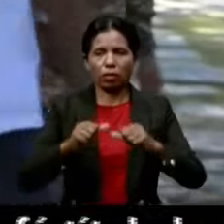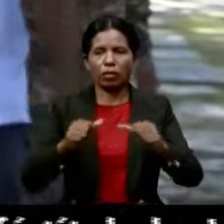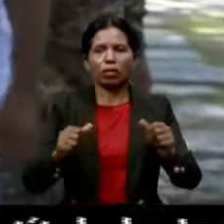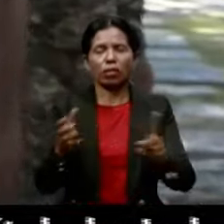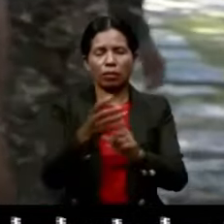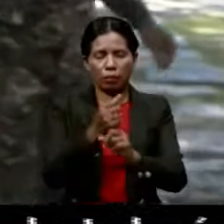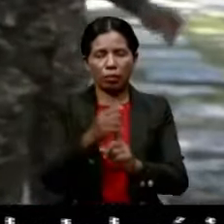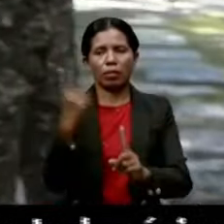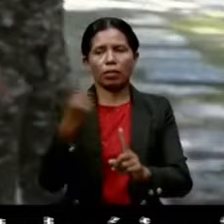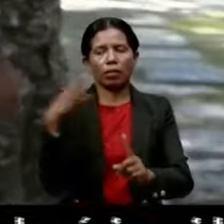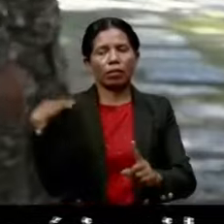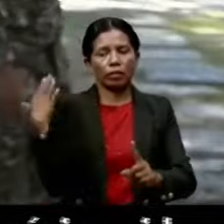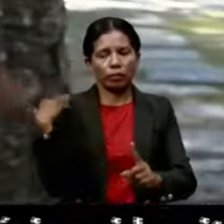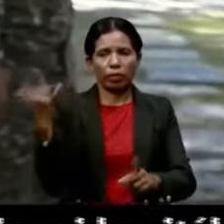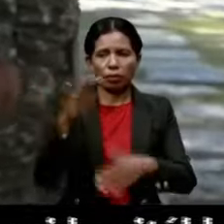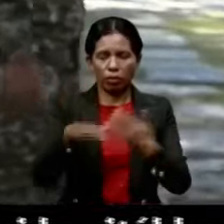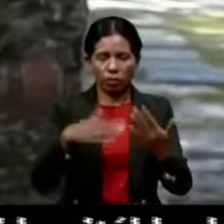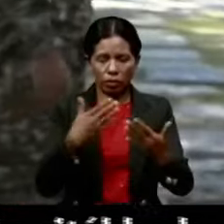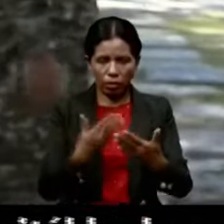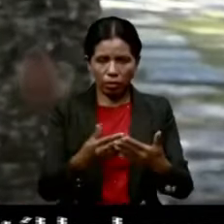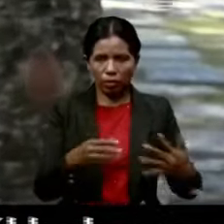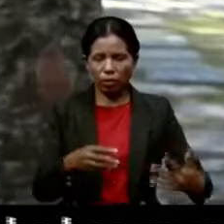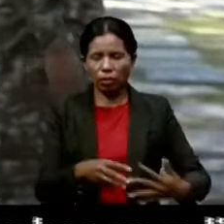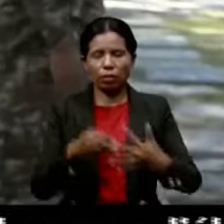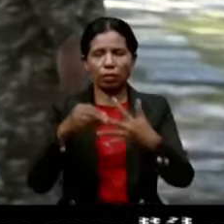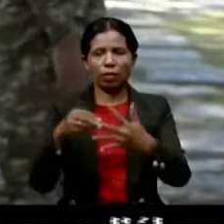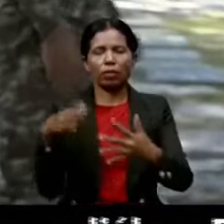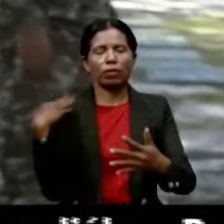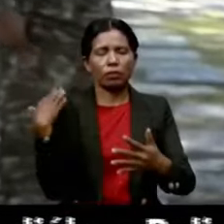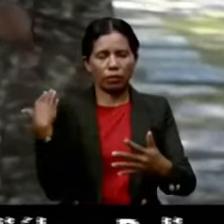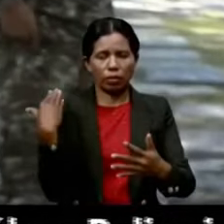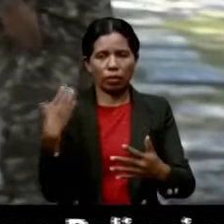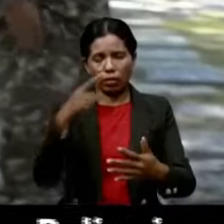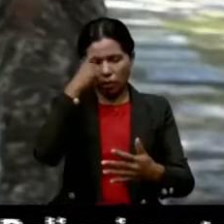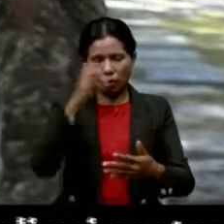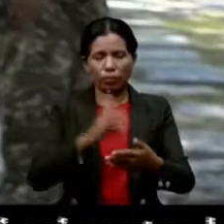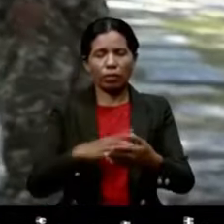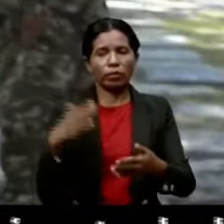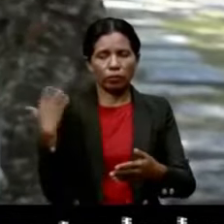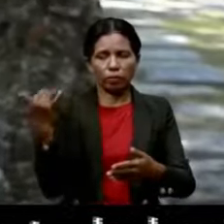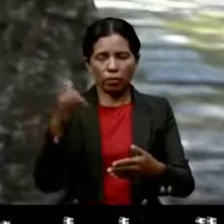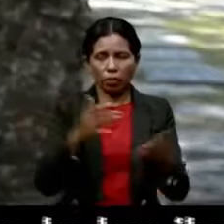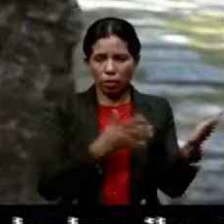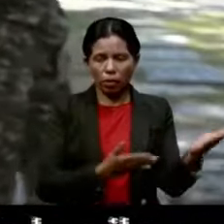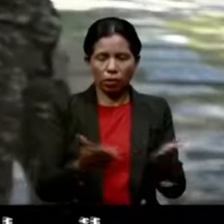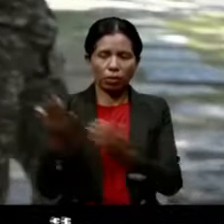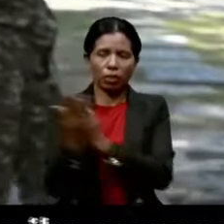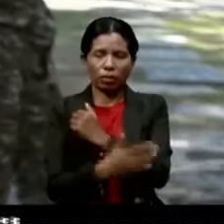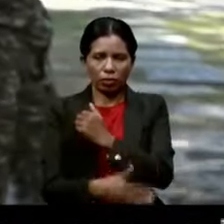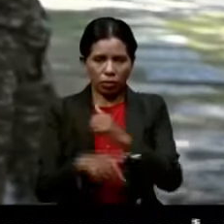karmeti na fatin juventude lilu juventude tamba juventude mak lori na saung idane